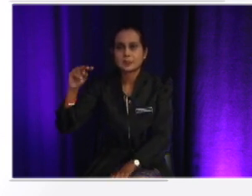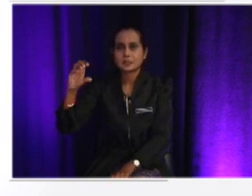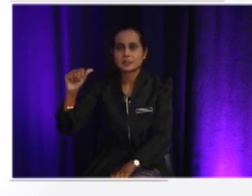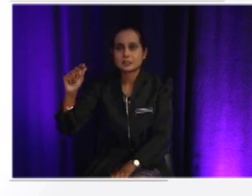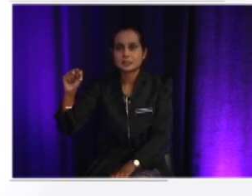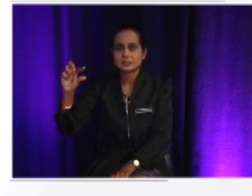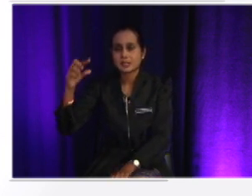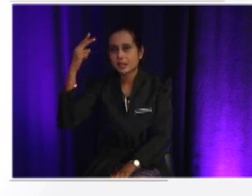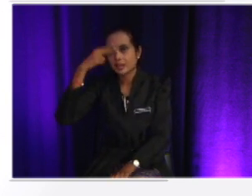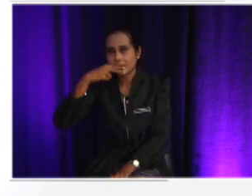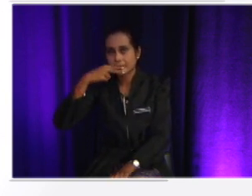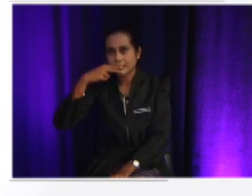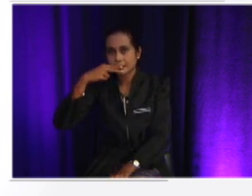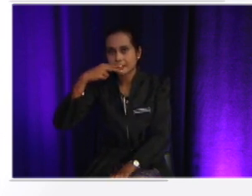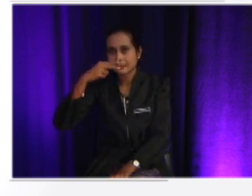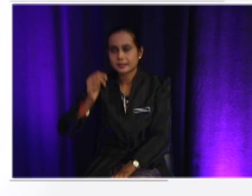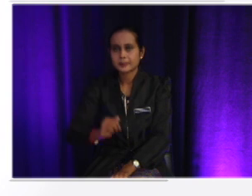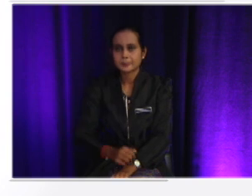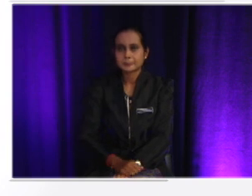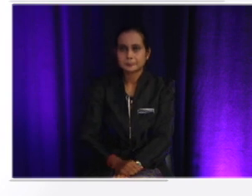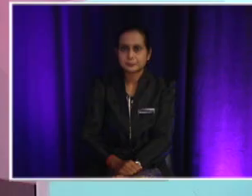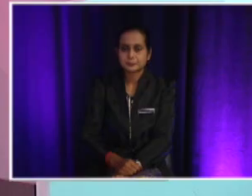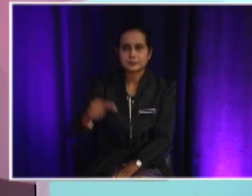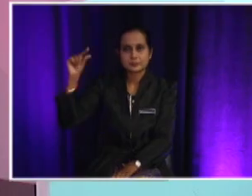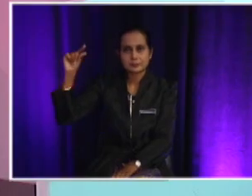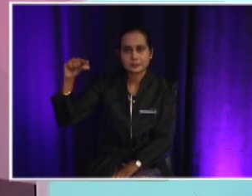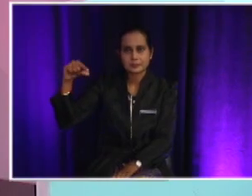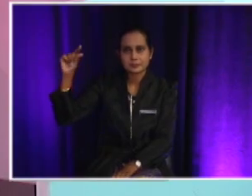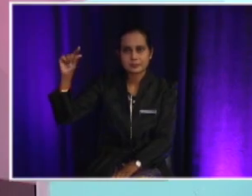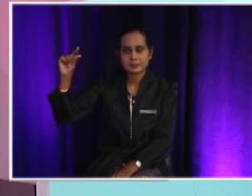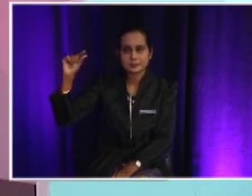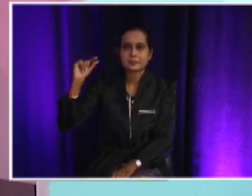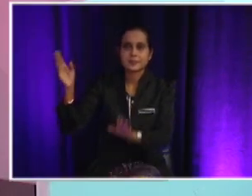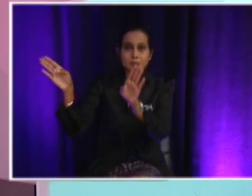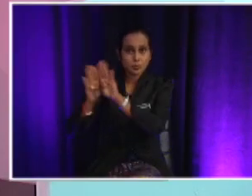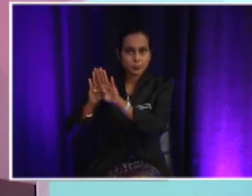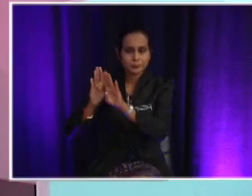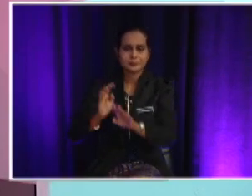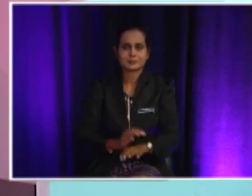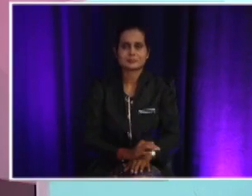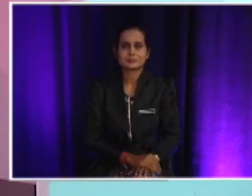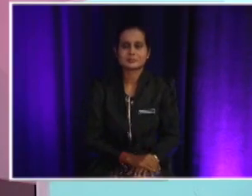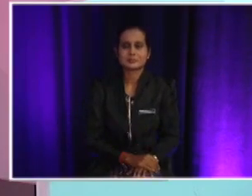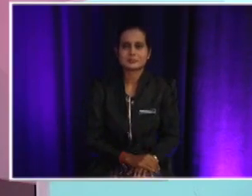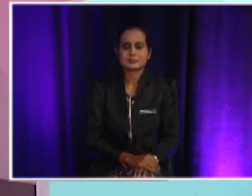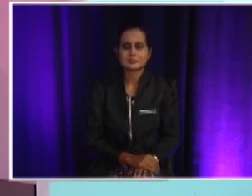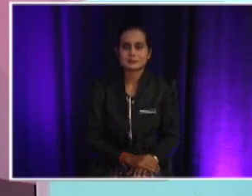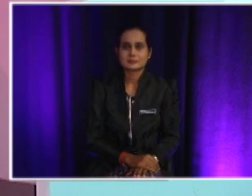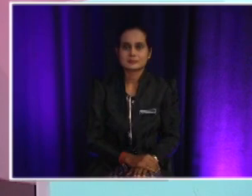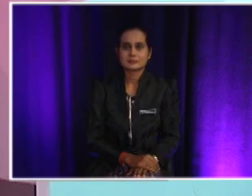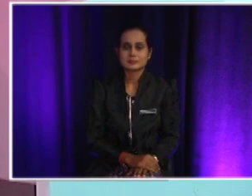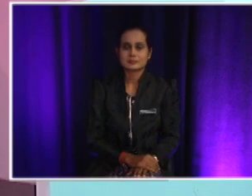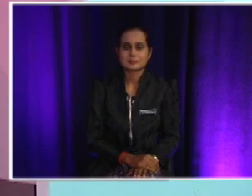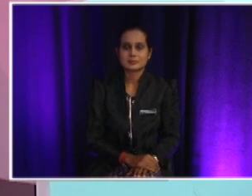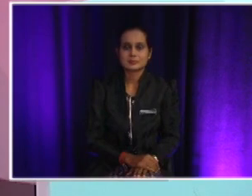hadapan, diod kita kata tadi umpama suis yang tertutup. Pandailah Fizi. Pandai, cikgu. Okey. Baik, cikgu. Okey, jadi bila suis